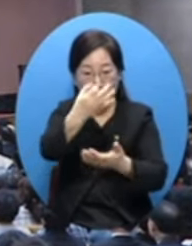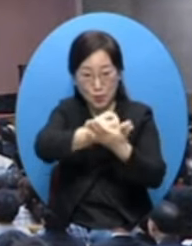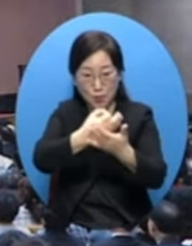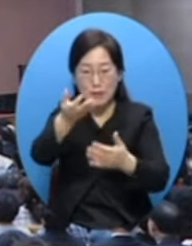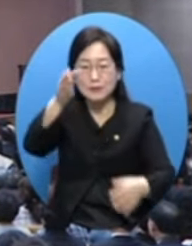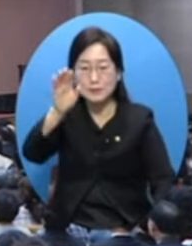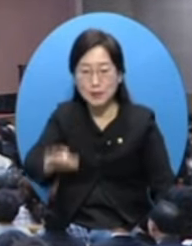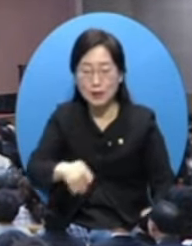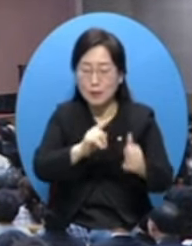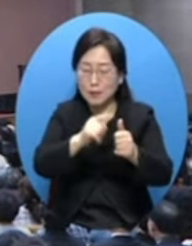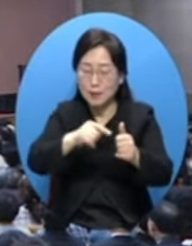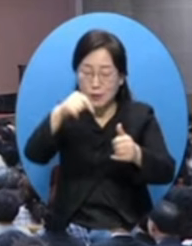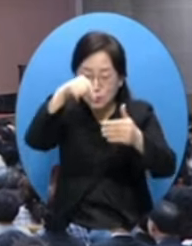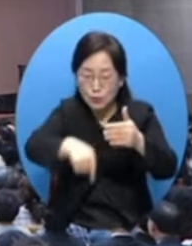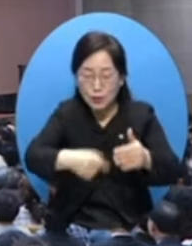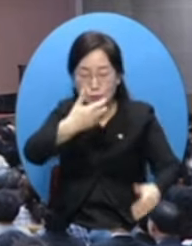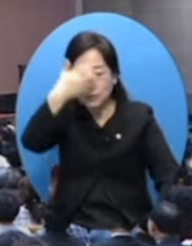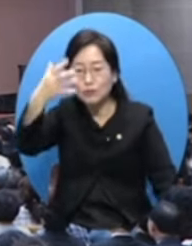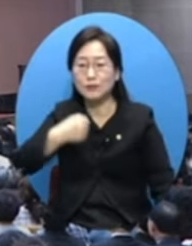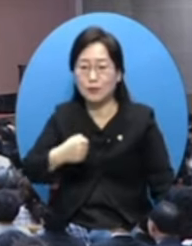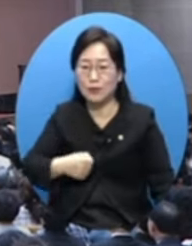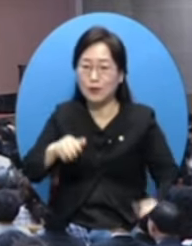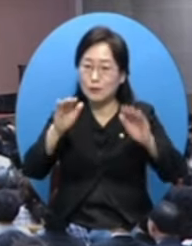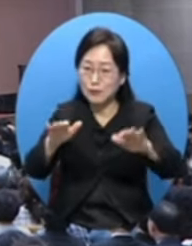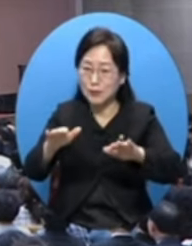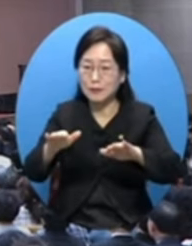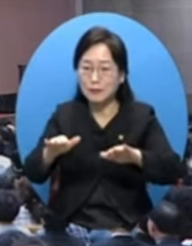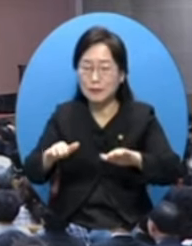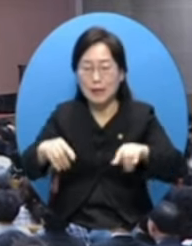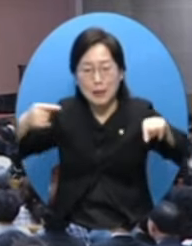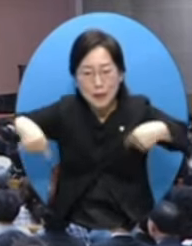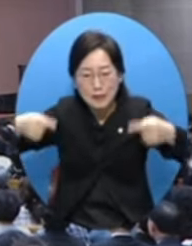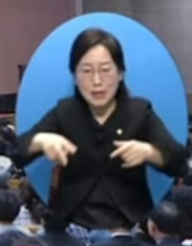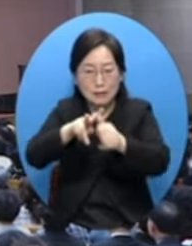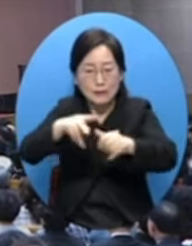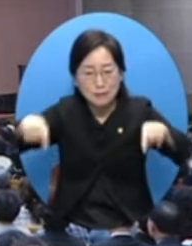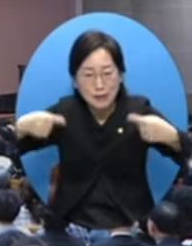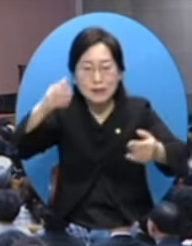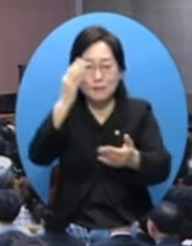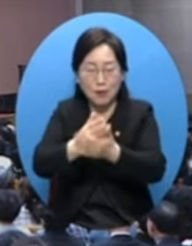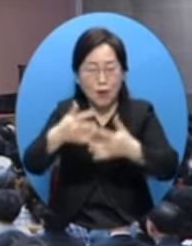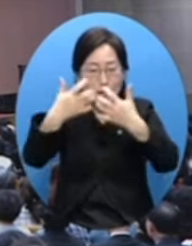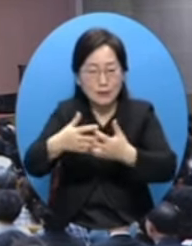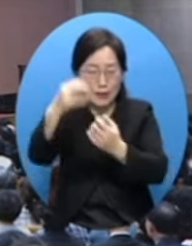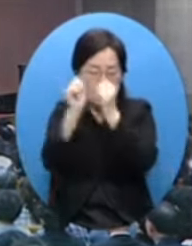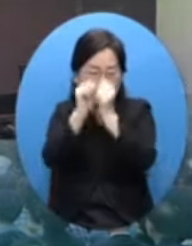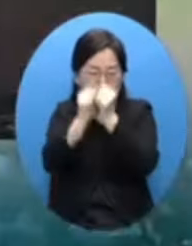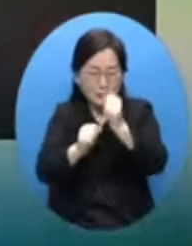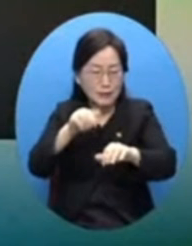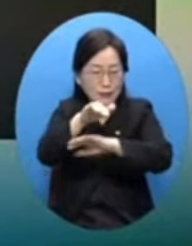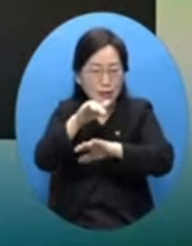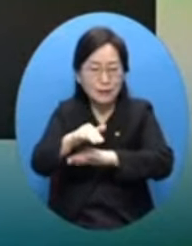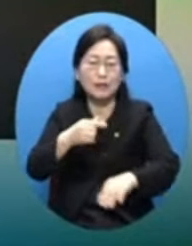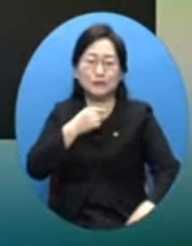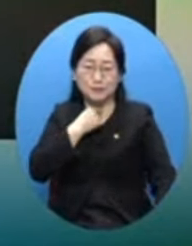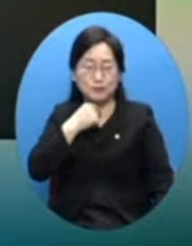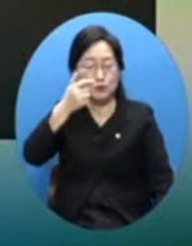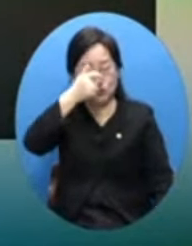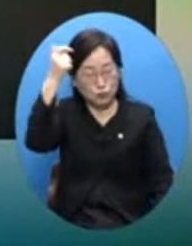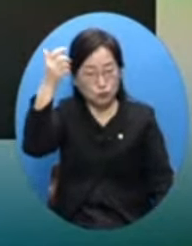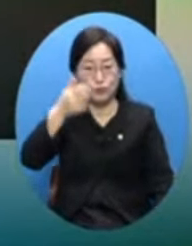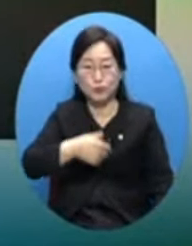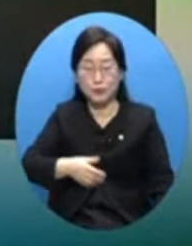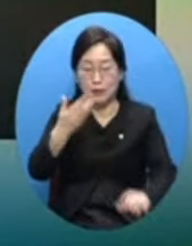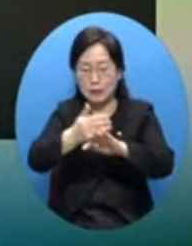그는 늘 꿈을 꿨습니다 우리가 이제 마차로 가는 그런 시대가 아니라 기계로 만는 자동차가 달려야 된다고 할 때 다른